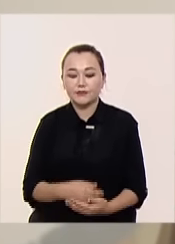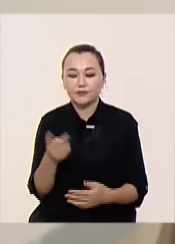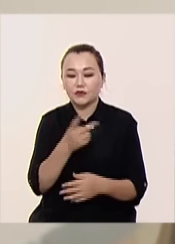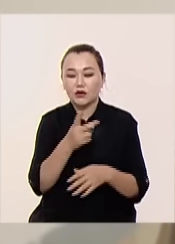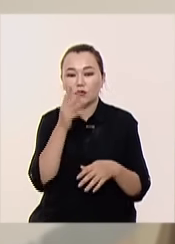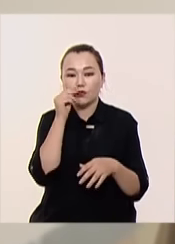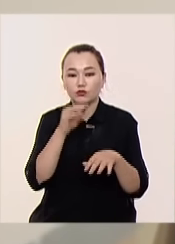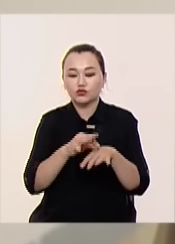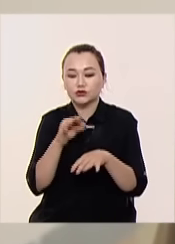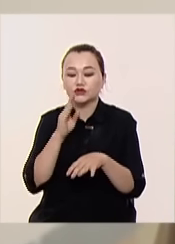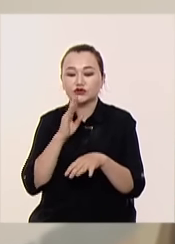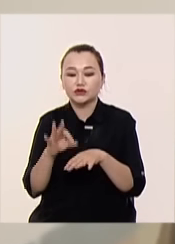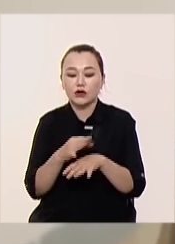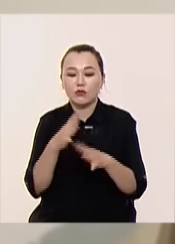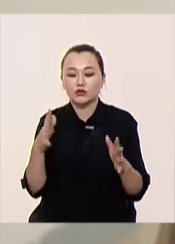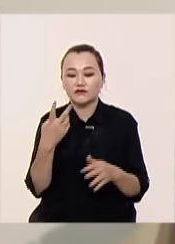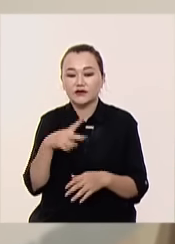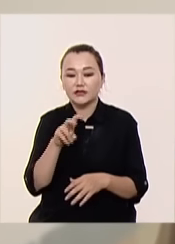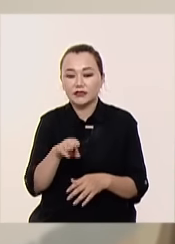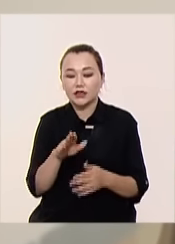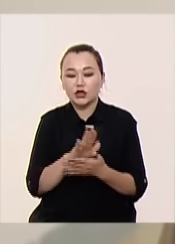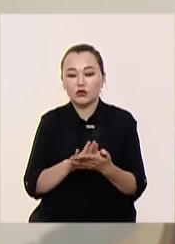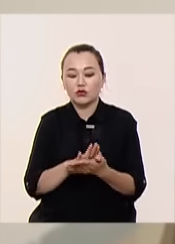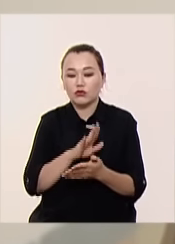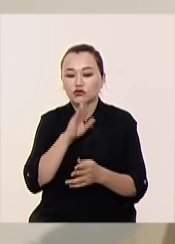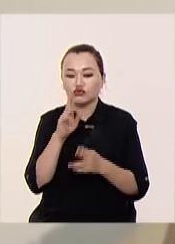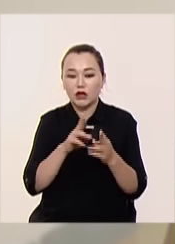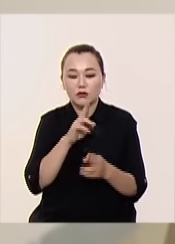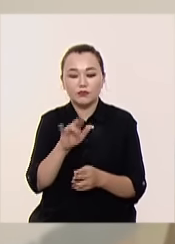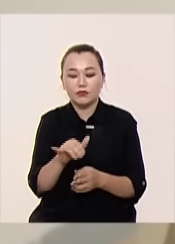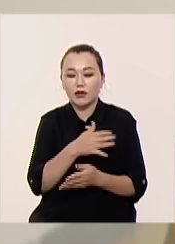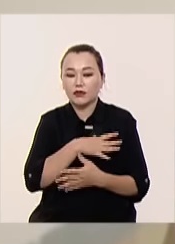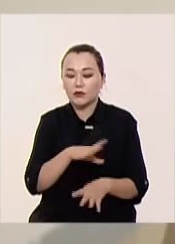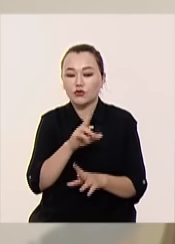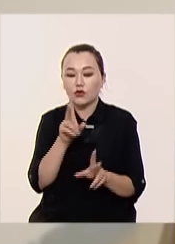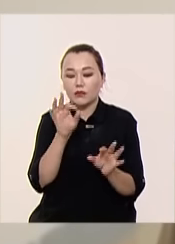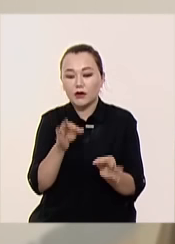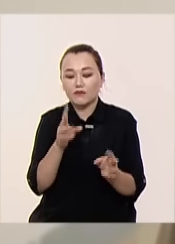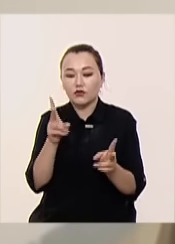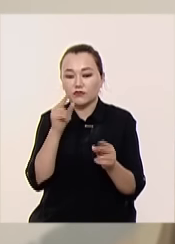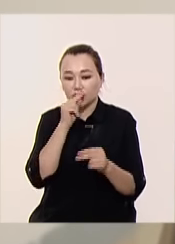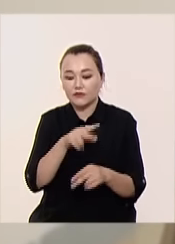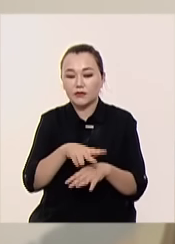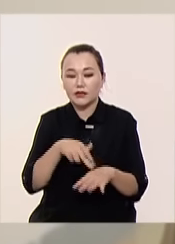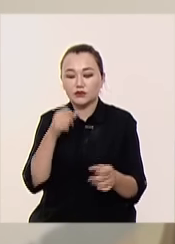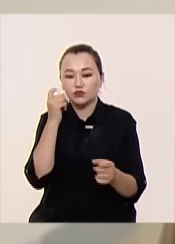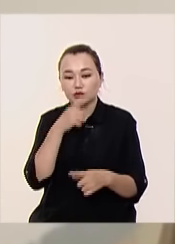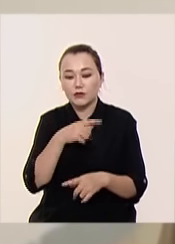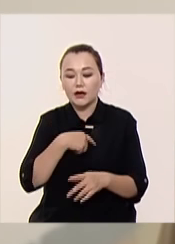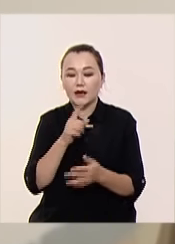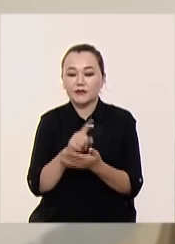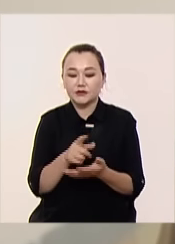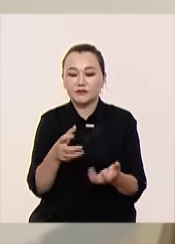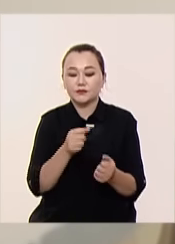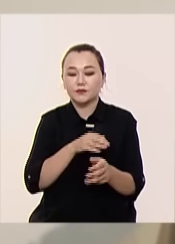Они муж и жена. Больше 20 лет работают, никаких нареканий к ним не было. Кто прав, а кто виноват, выяснит полиция. Мы обязательно